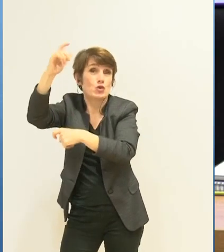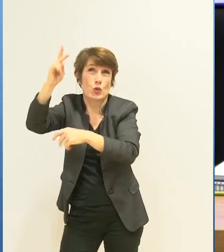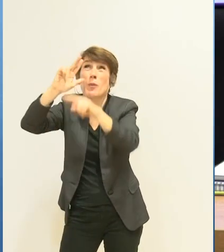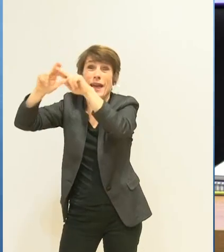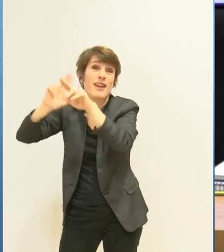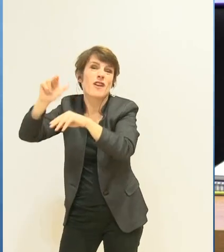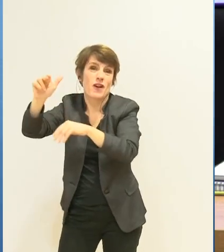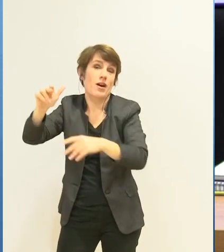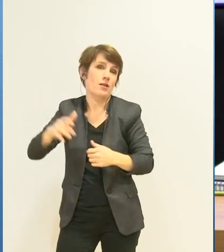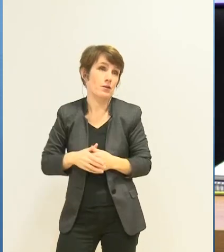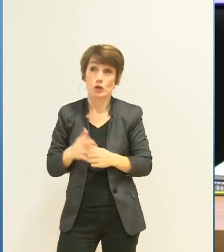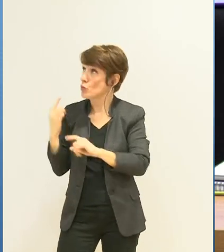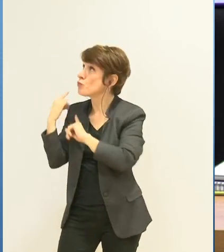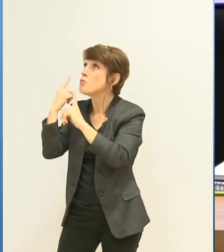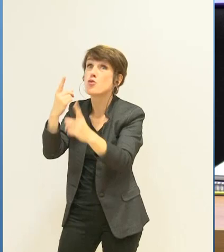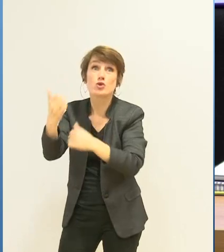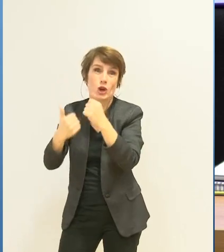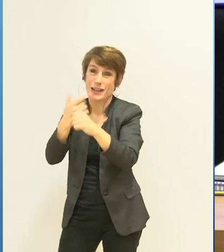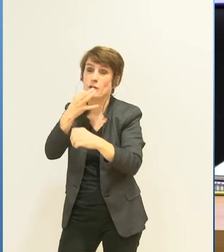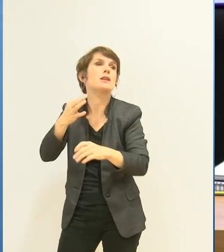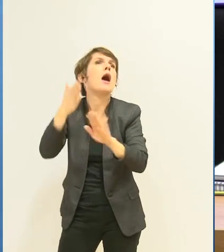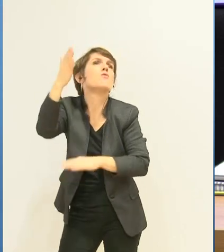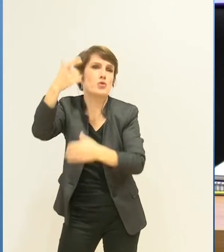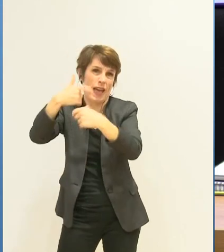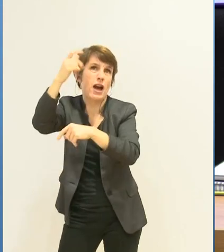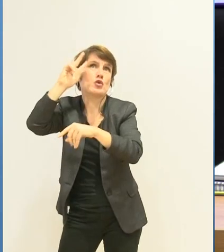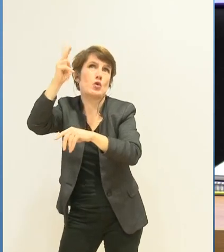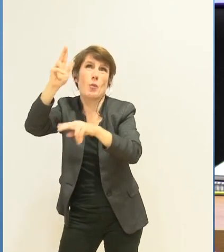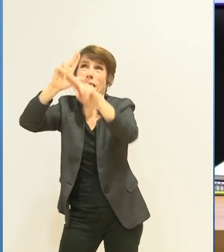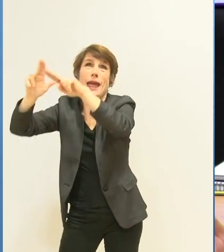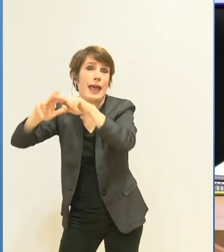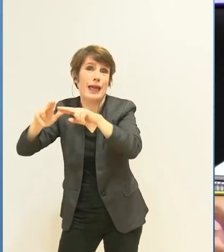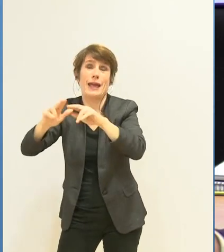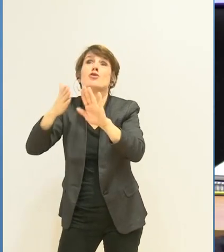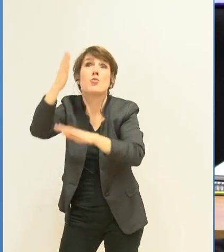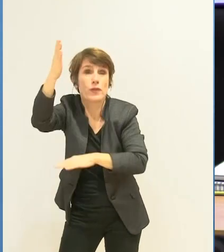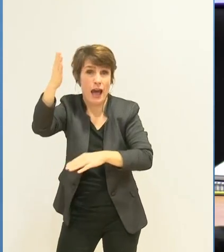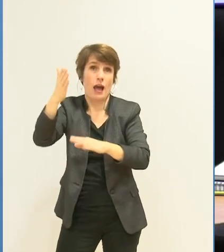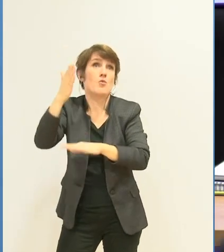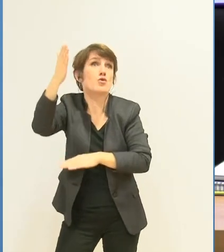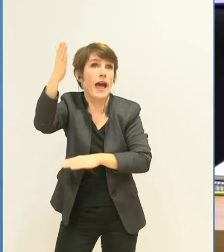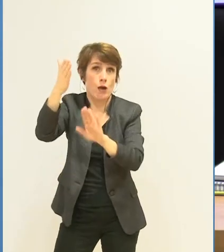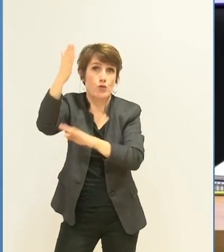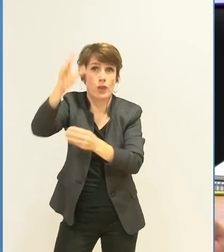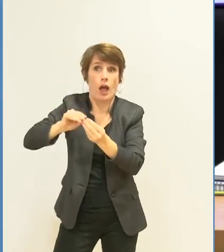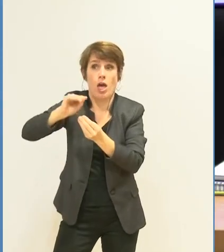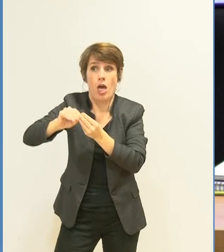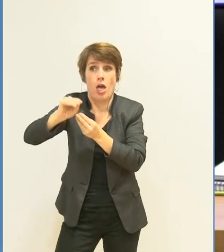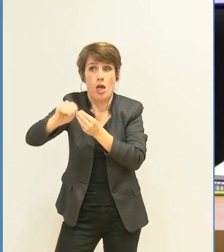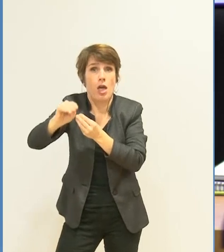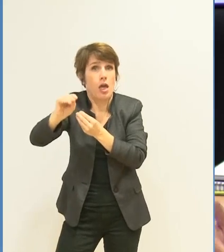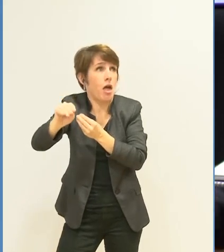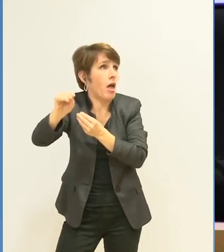qu'on dit demain la tour perret et quand on arrive au lendemain on nous dit ben demain évidemment on vous a dit demain